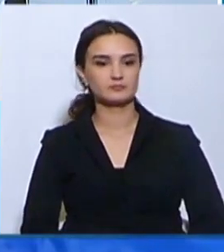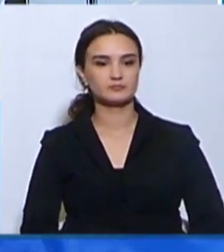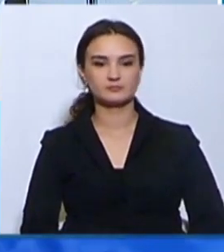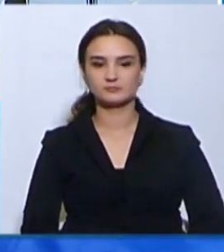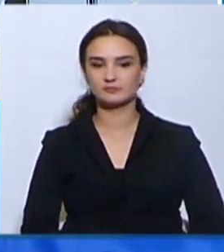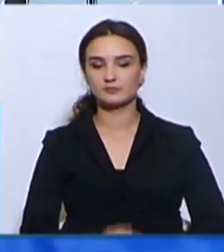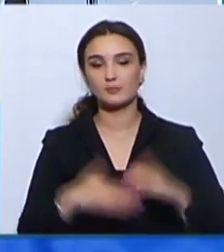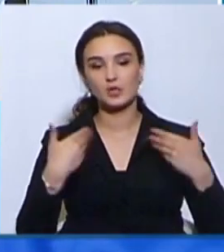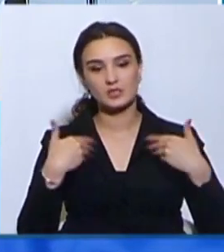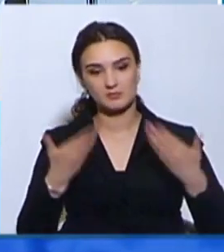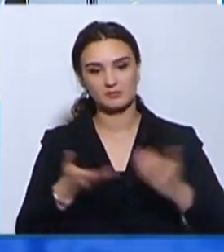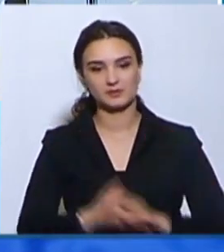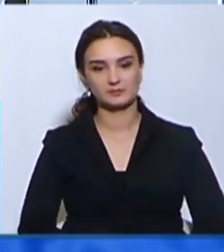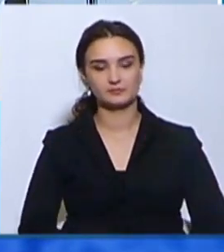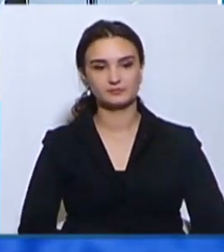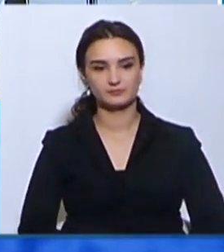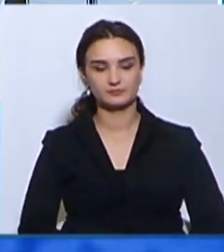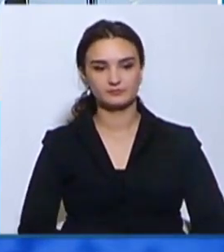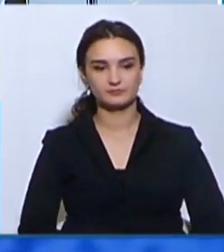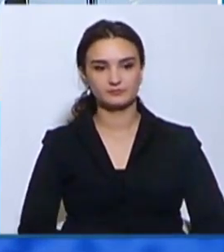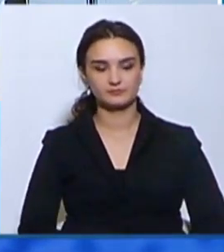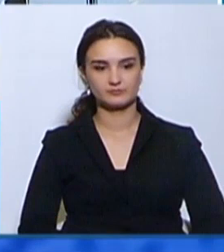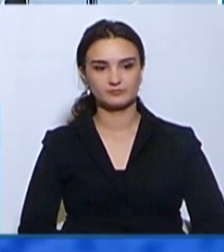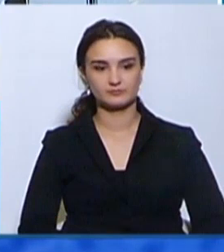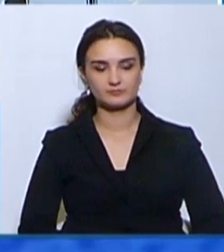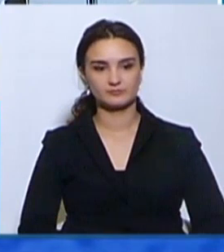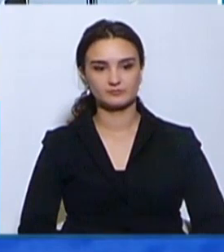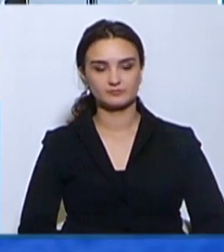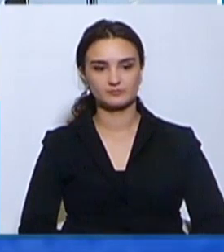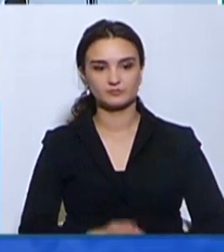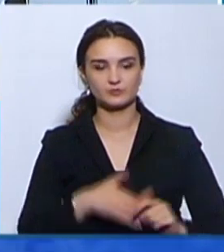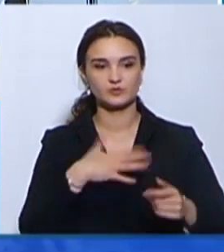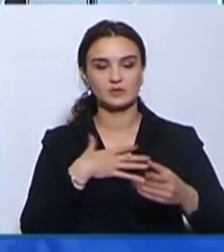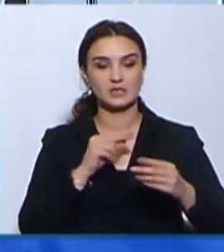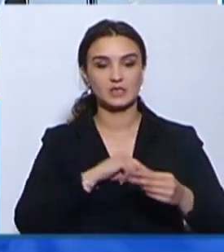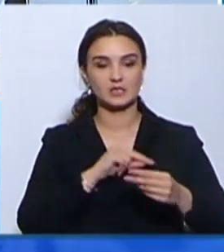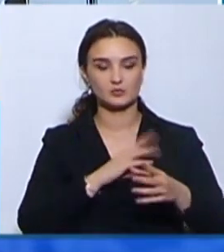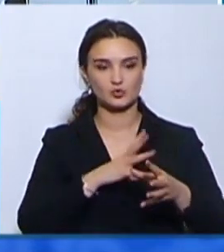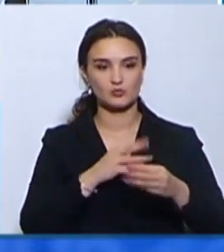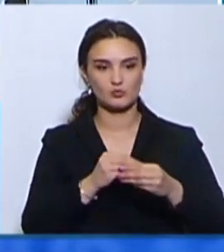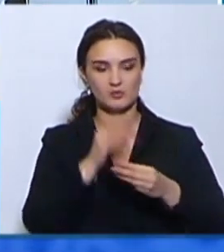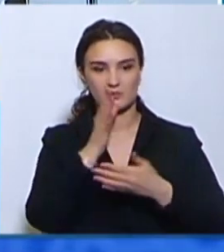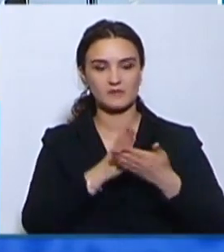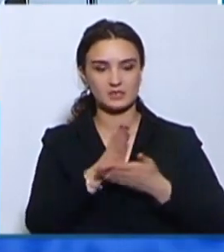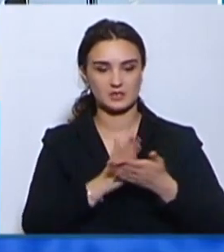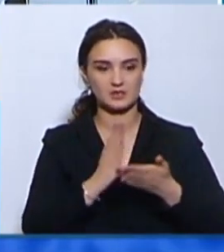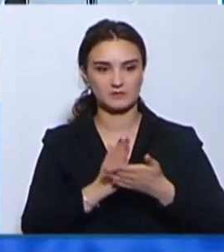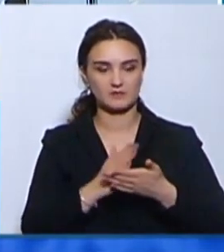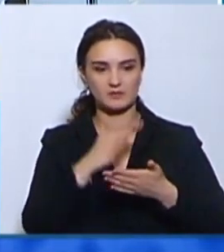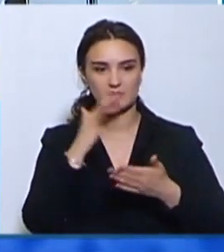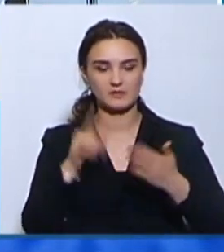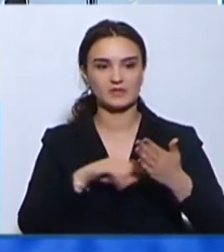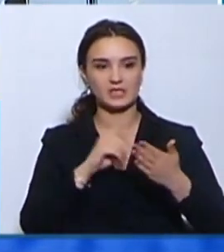მოგესალმებით, საღამომშვიდობისა. ჩვენ მრავალწლიანი მეგობრობა და თანამშრომლობა გვაქვს და არაერთ რთულ